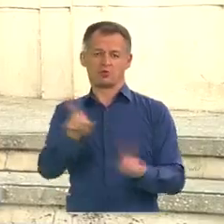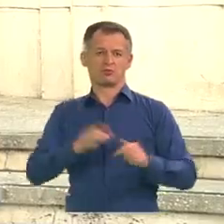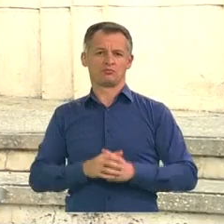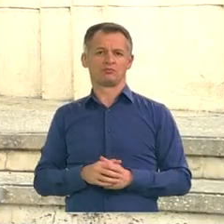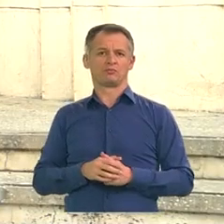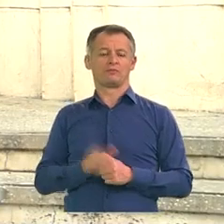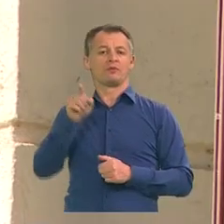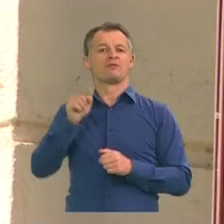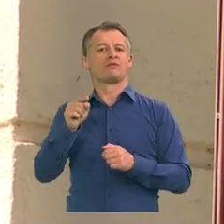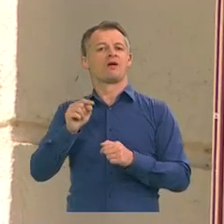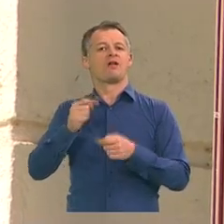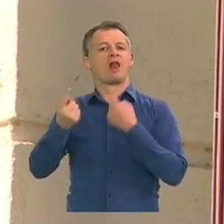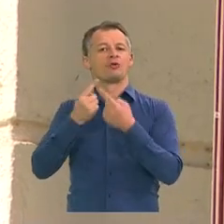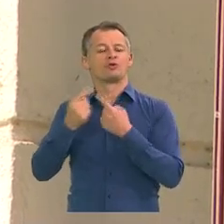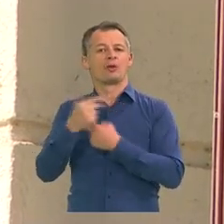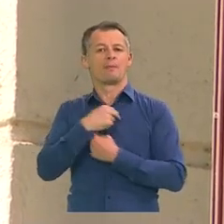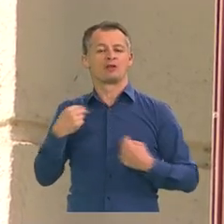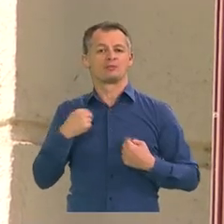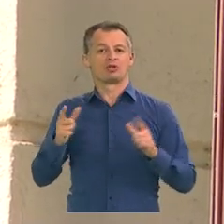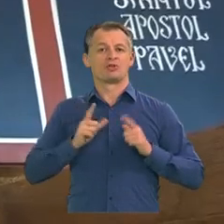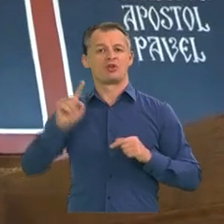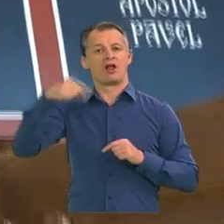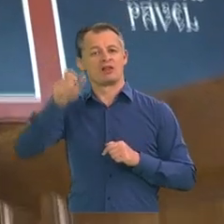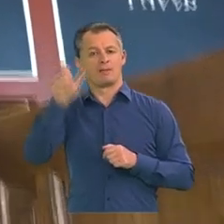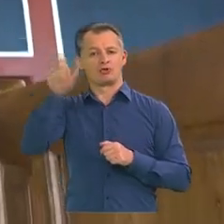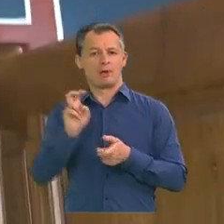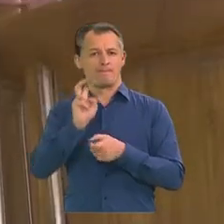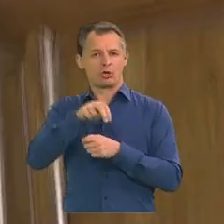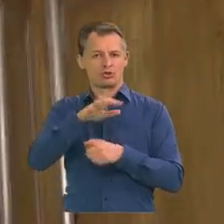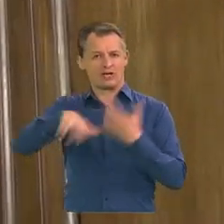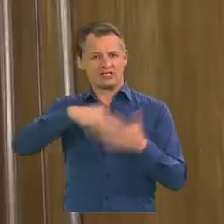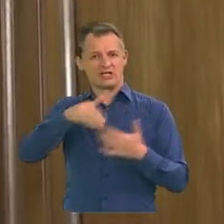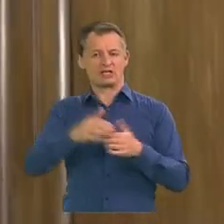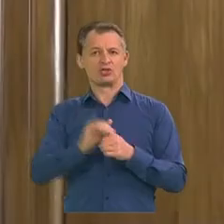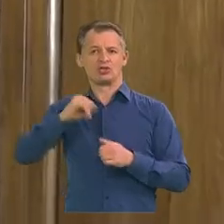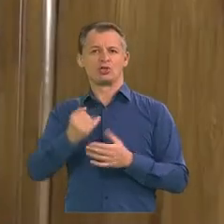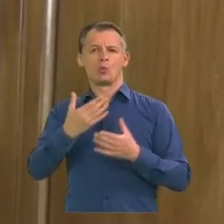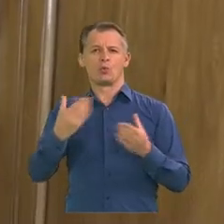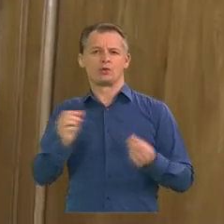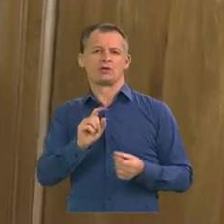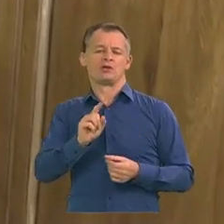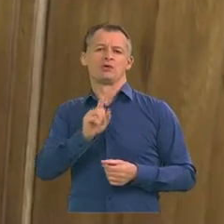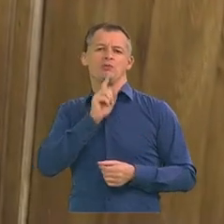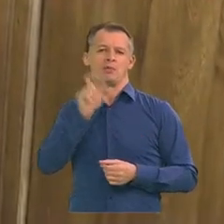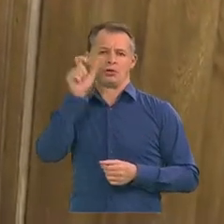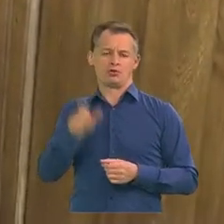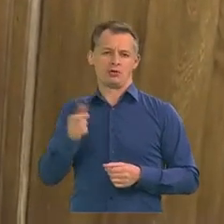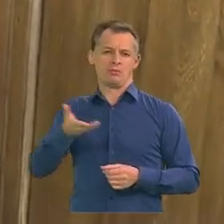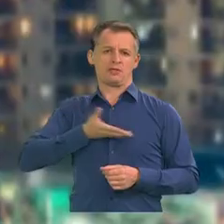parchet mai sunt așteptate zilele acestea și alte persoane care ar fi implicate în scandal, printre care și numeroase fețe bisericești.